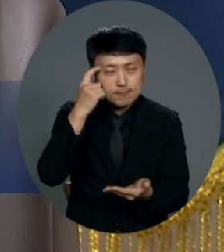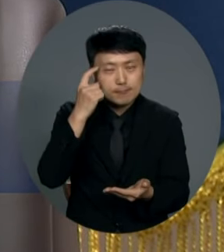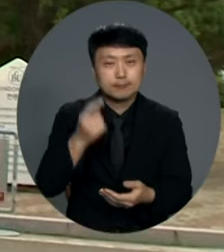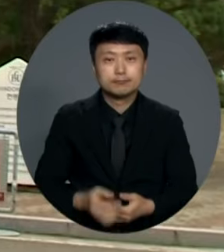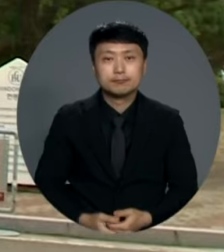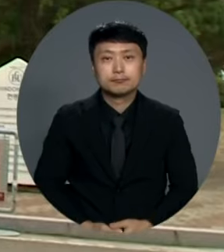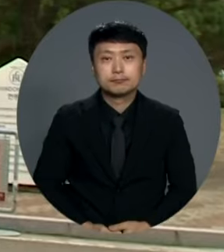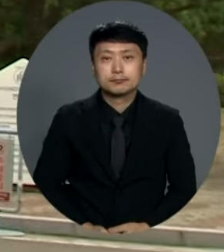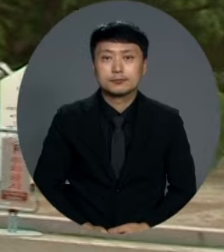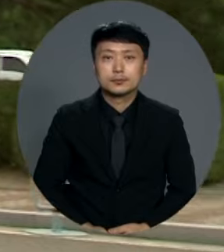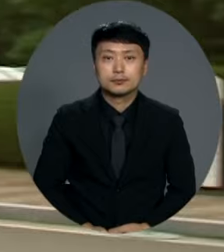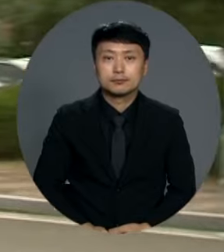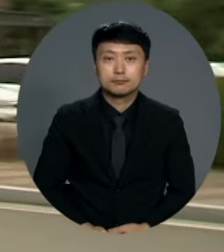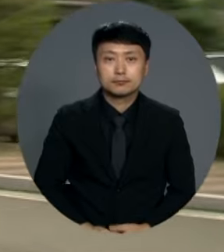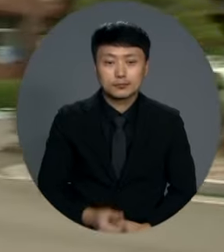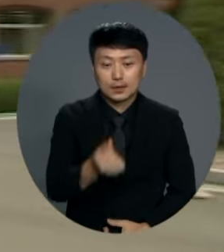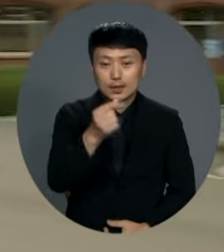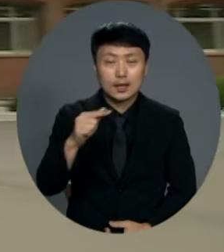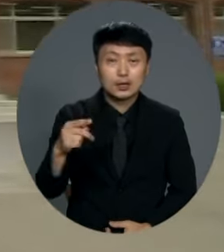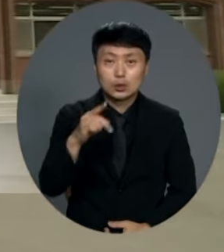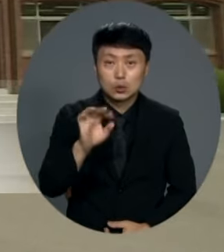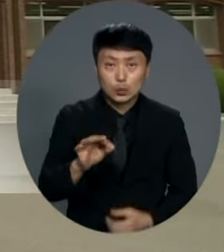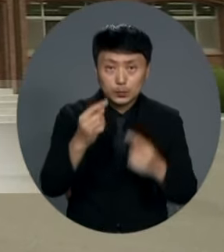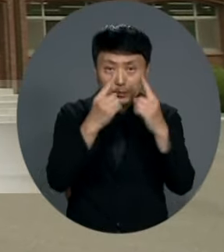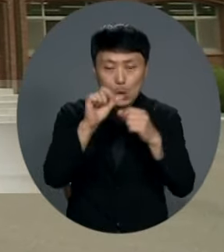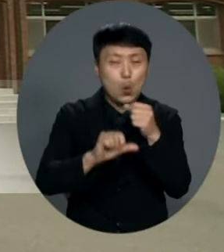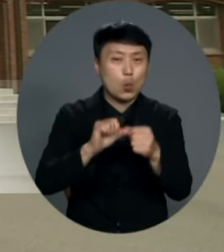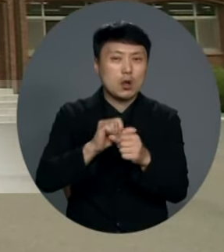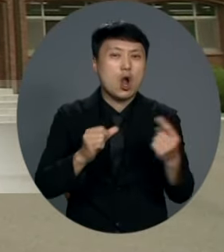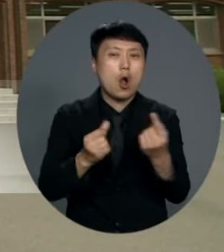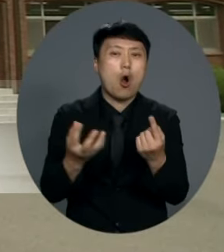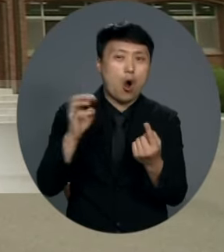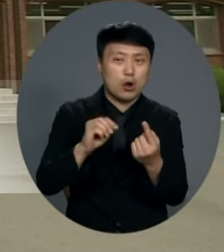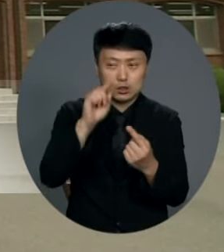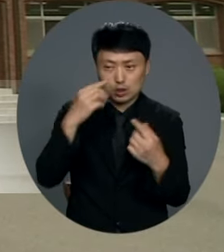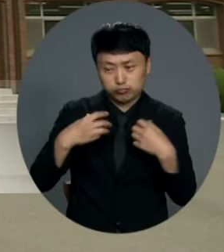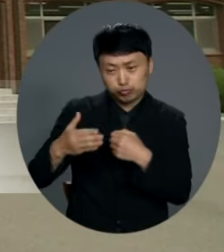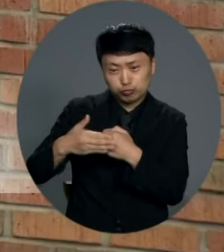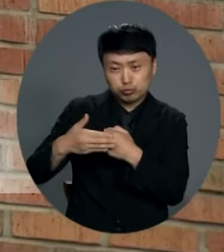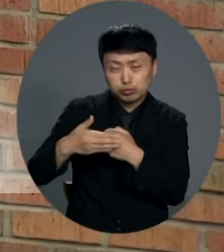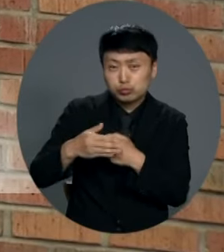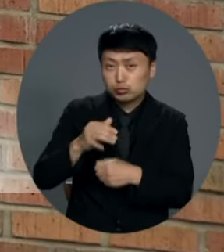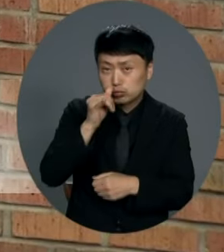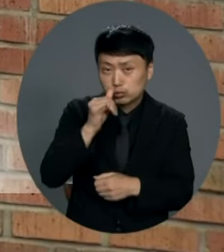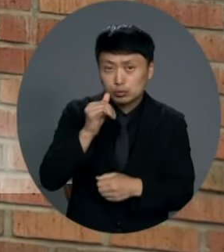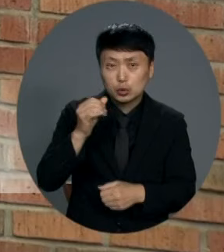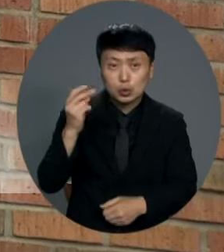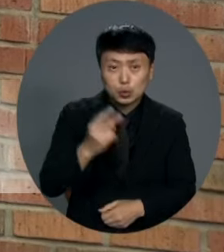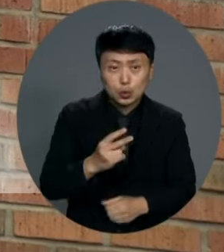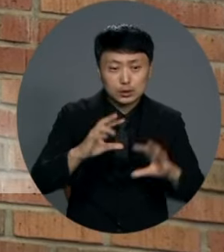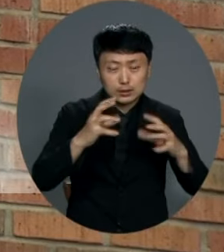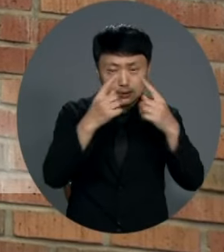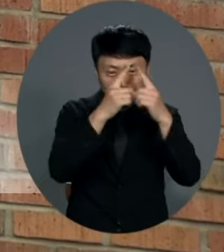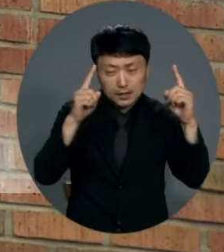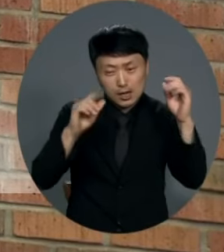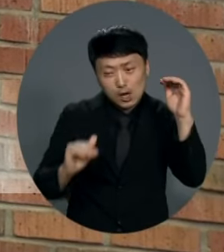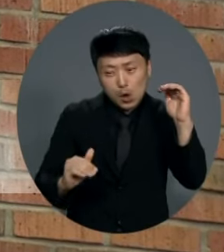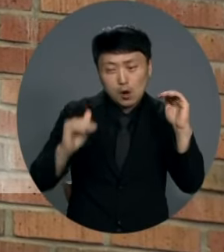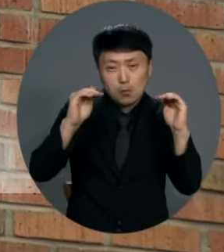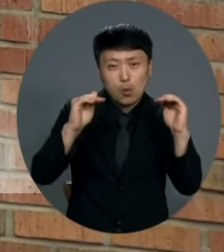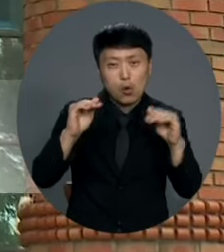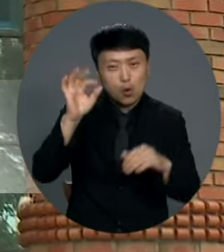것이. 한동대는 앞으로 5년간 최대 1,000억 원의 정부 지원을 받게 됐으며 앞서 글로컬 대학으로 선정된